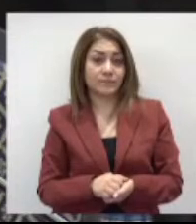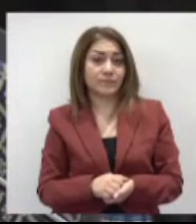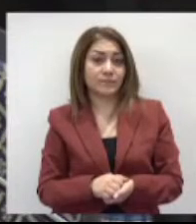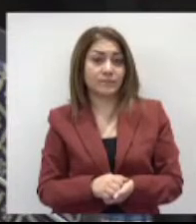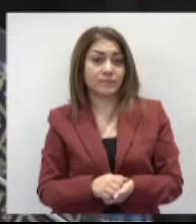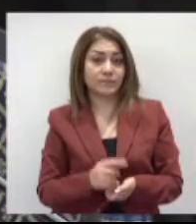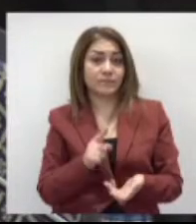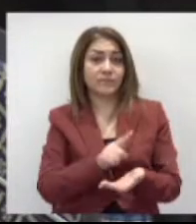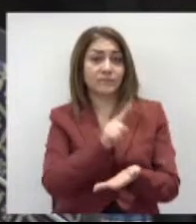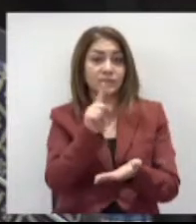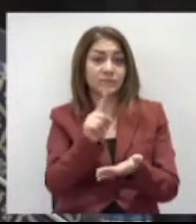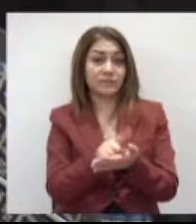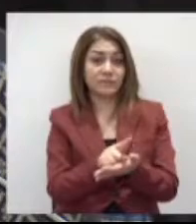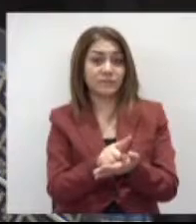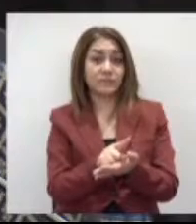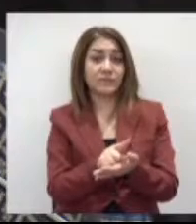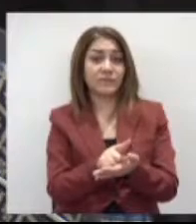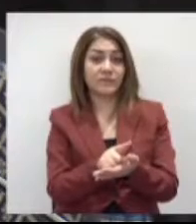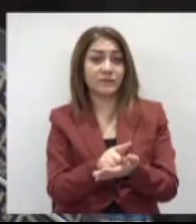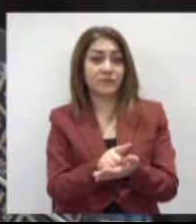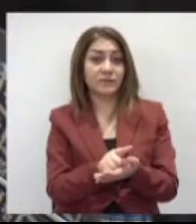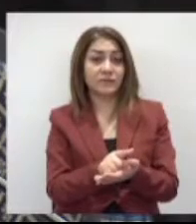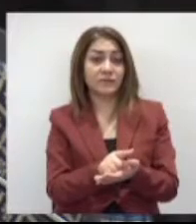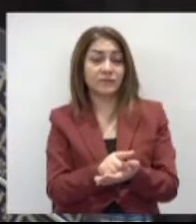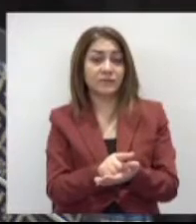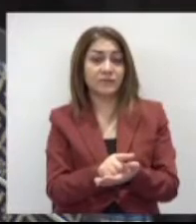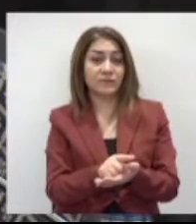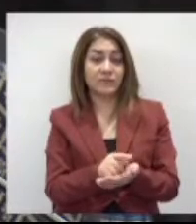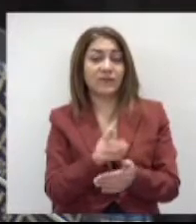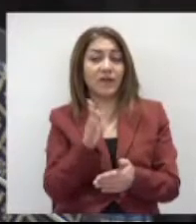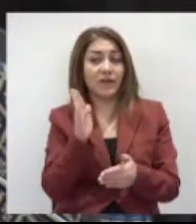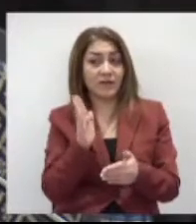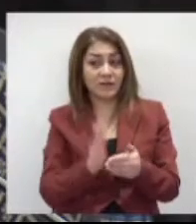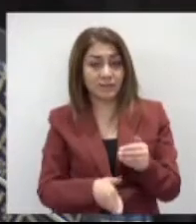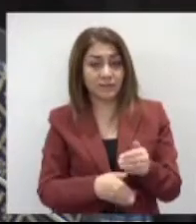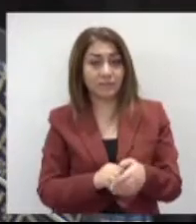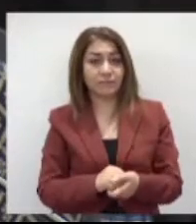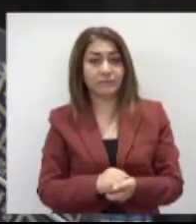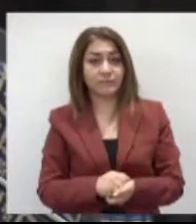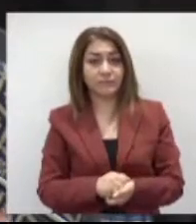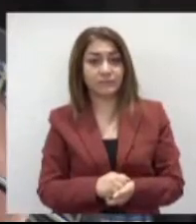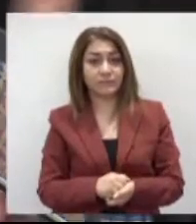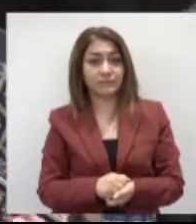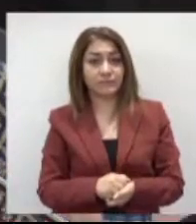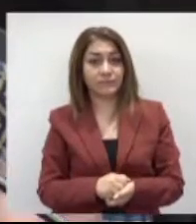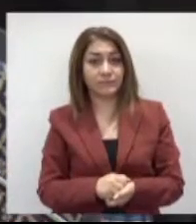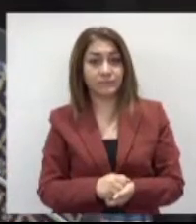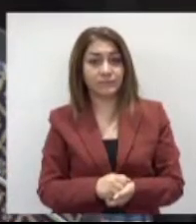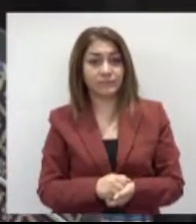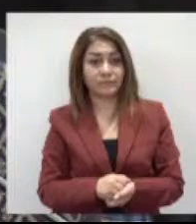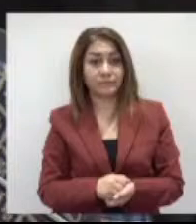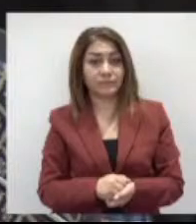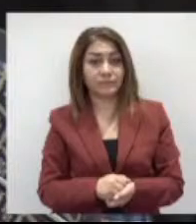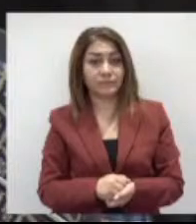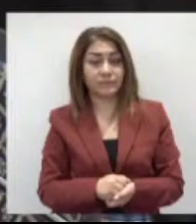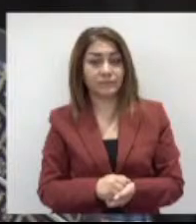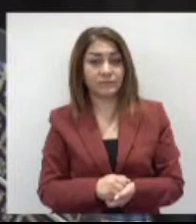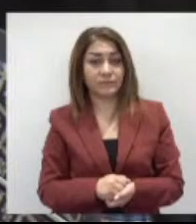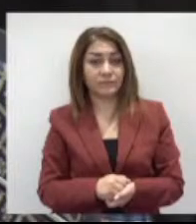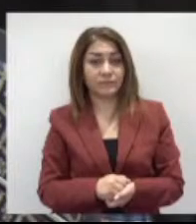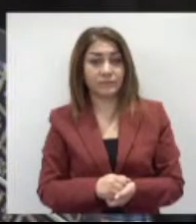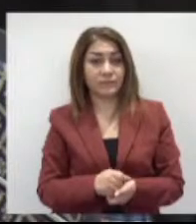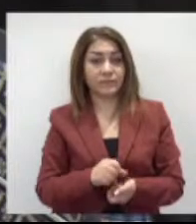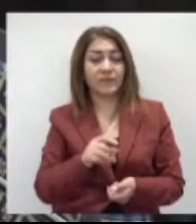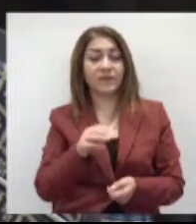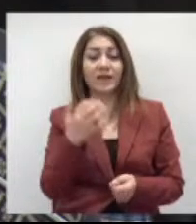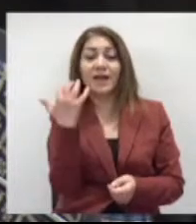մի հարցադրման էլ ընդհանրապես անդրադառնամ և ավարտեմ ըստ էության, պարոն Հովակիմյանի կողմից